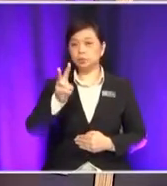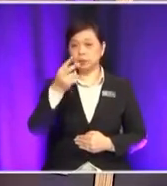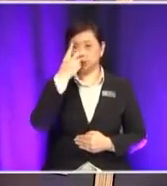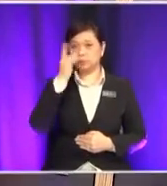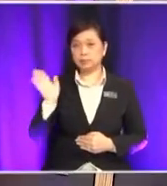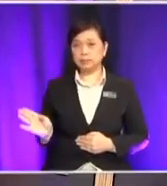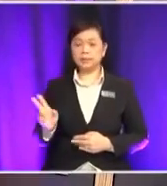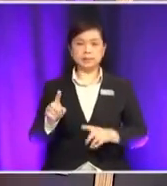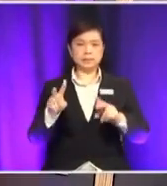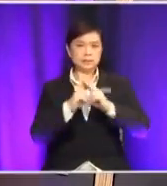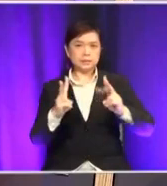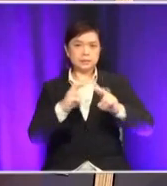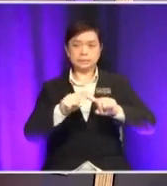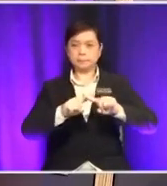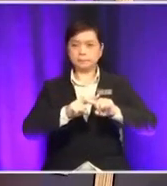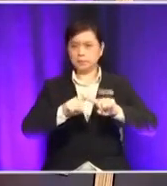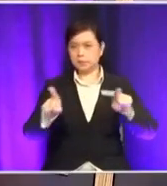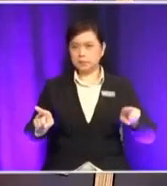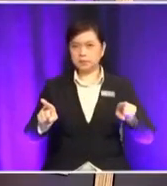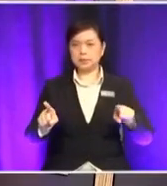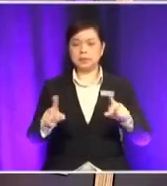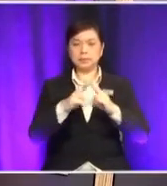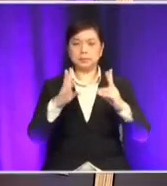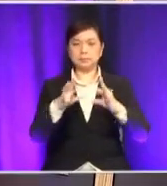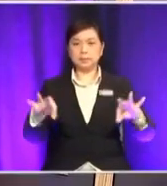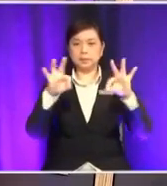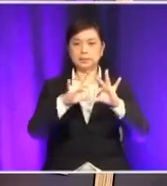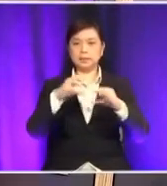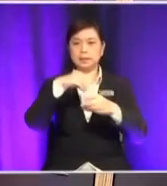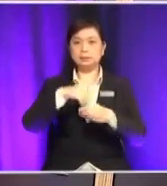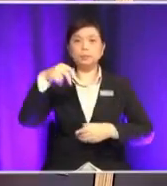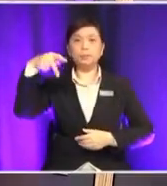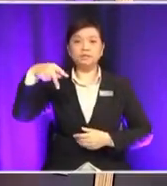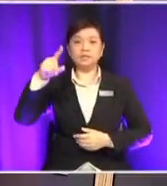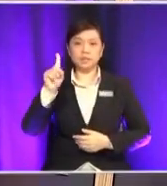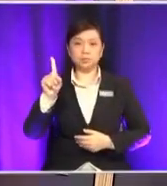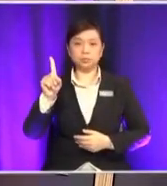mitosis ya so ini adalah kejadian yang sangat-sangat penting semasa profase 1 ya